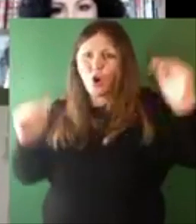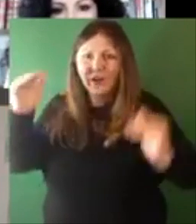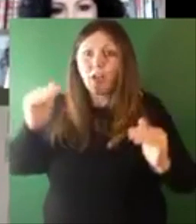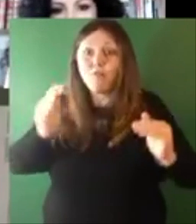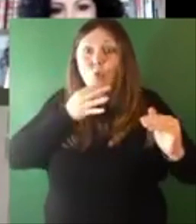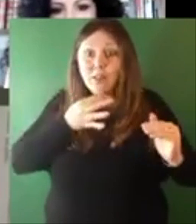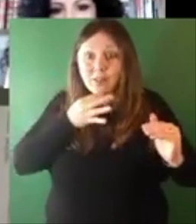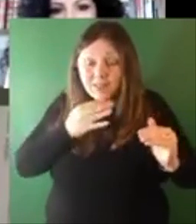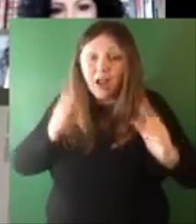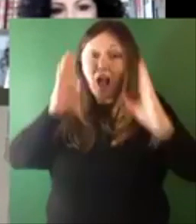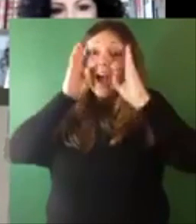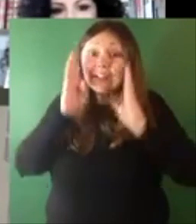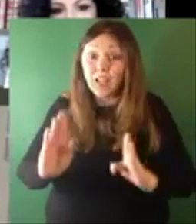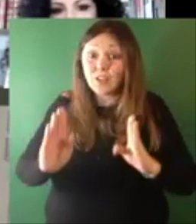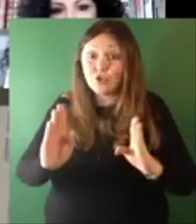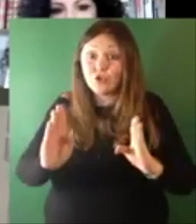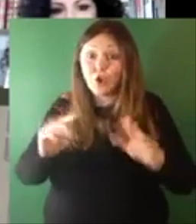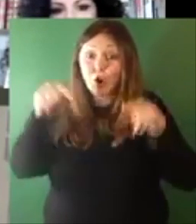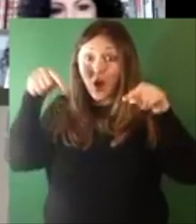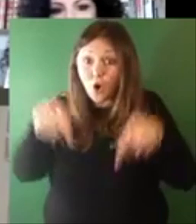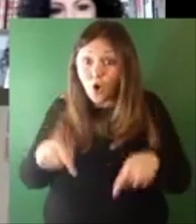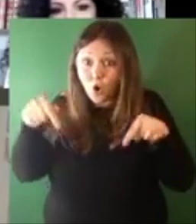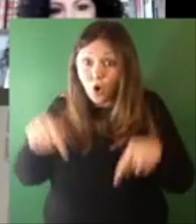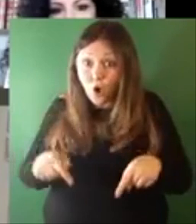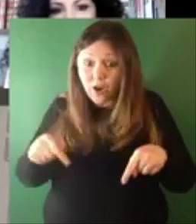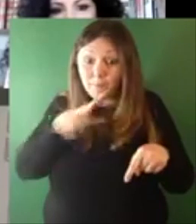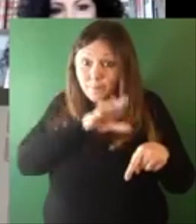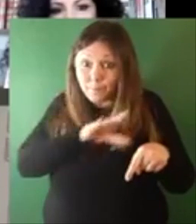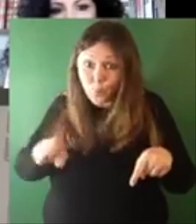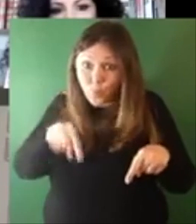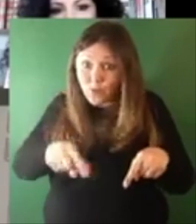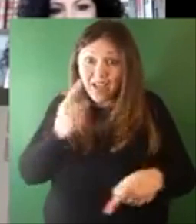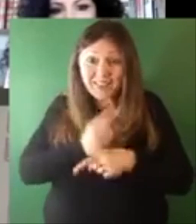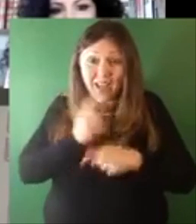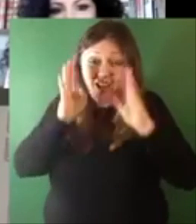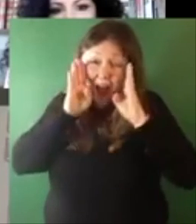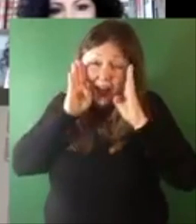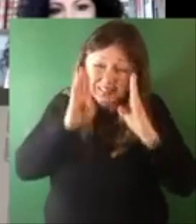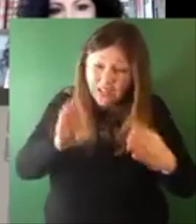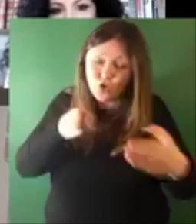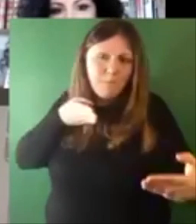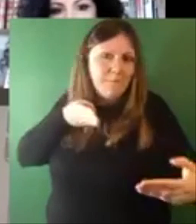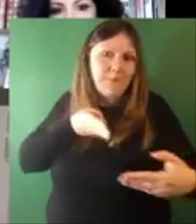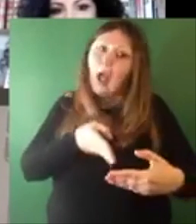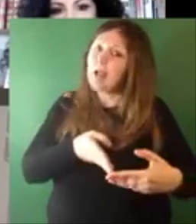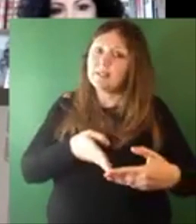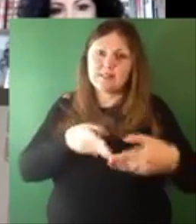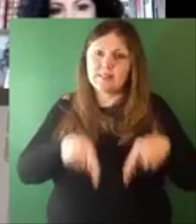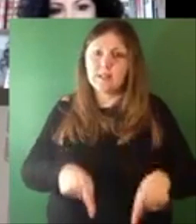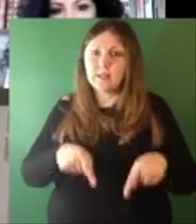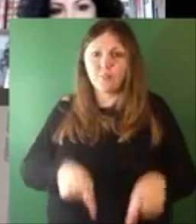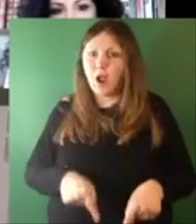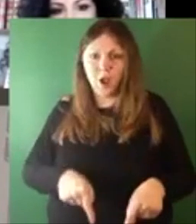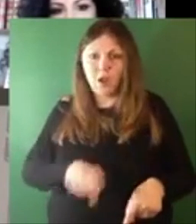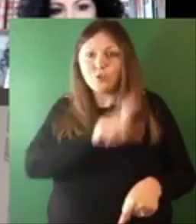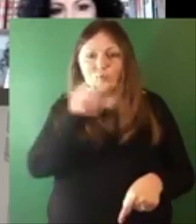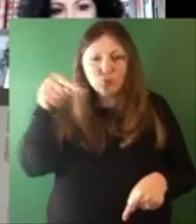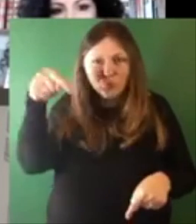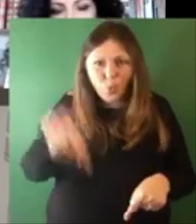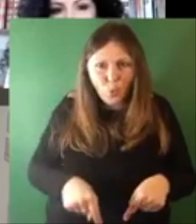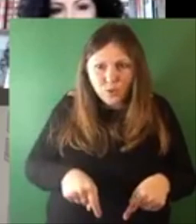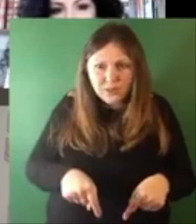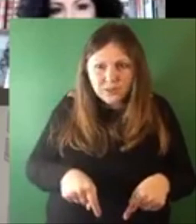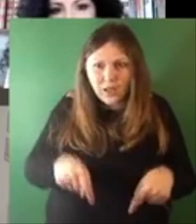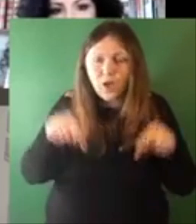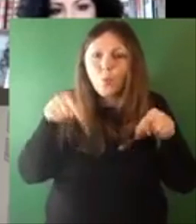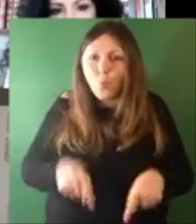si aggiungono i circa 400 milioni di euro per la solidarietà alimentare, previsti dal Dipartimento della Protezione Civile e destinati